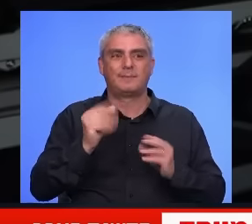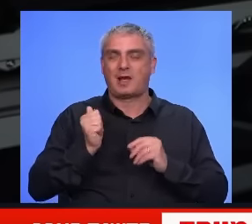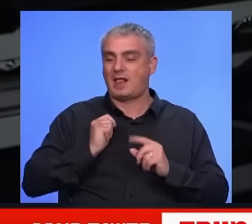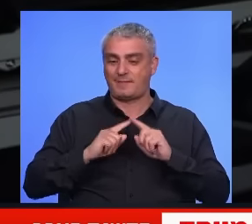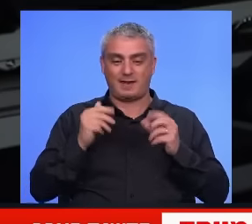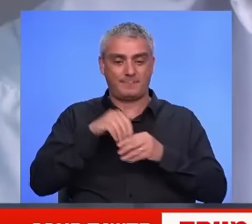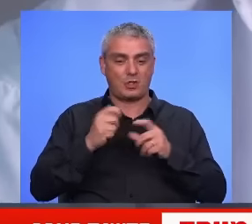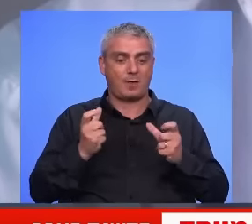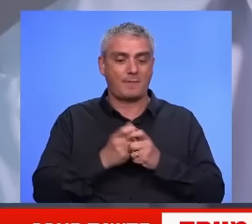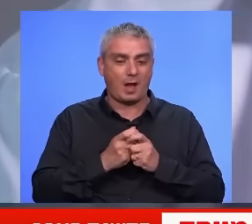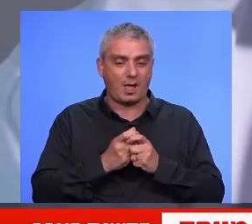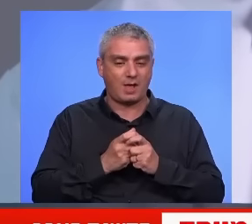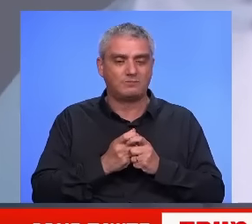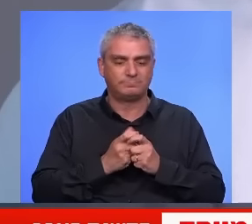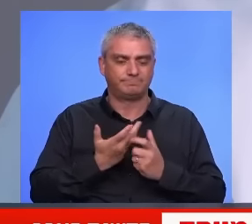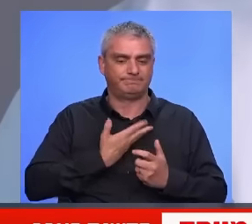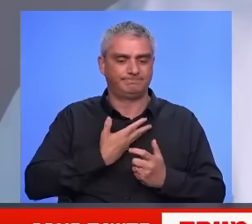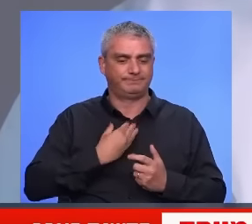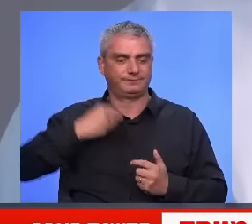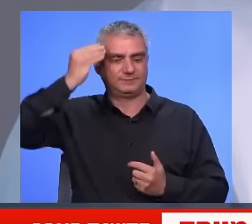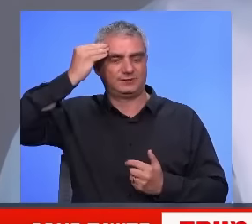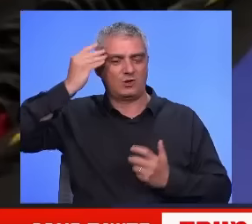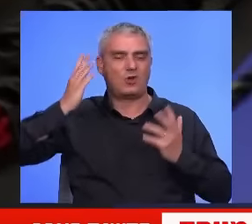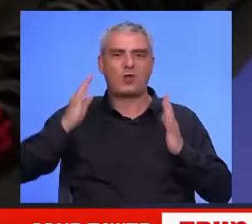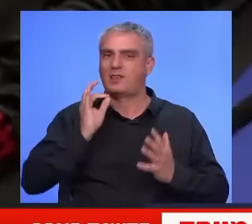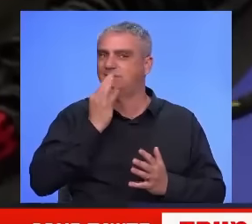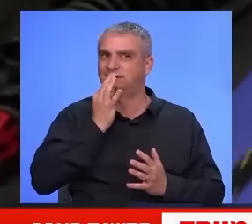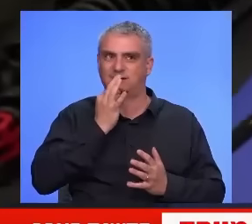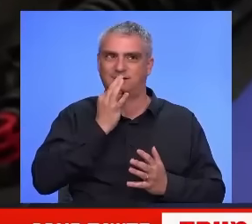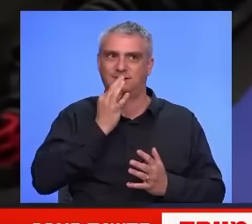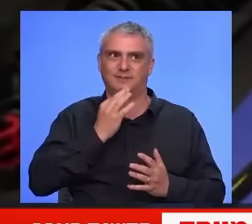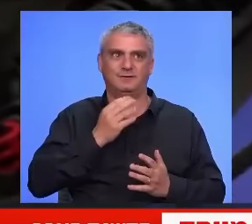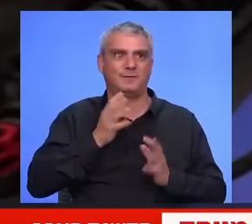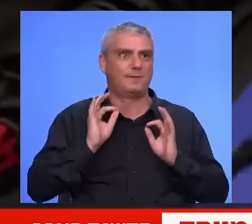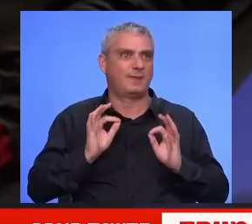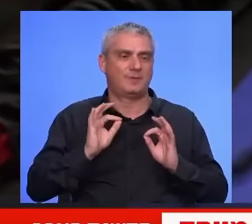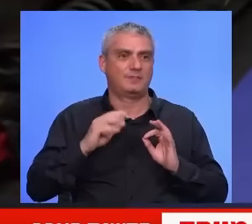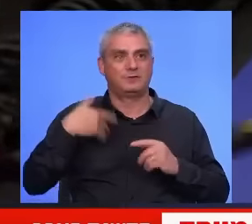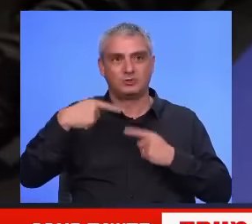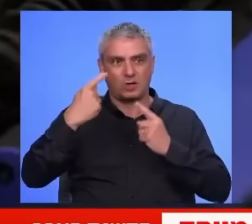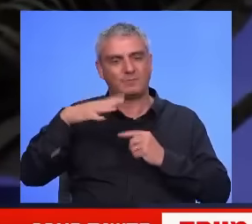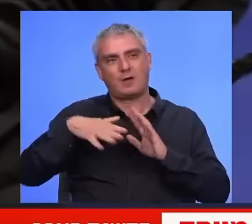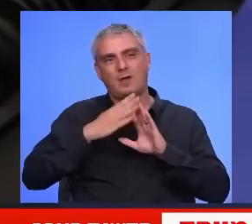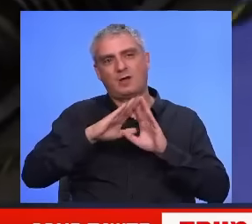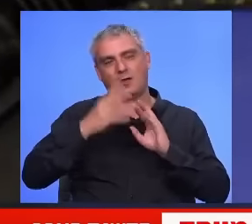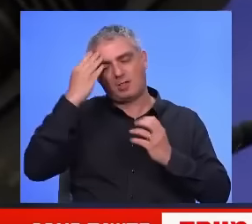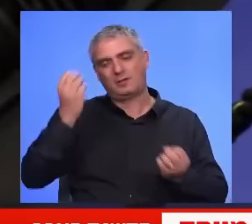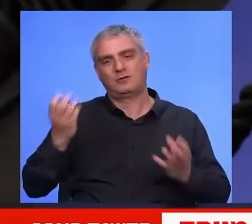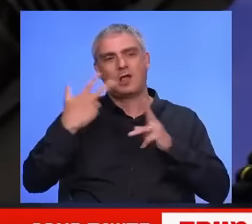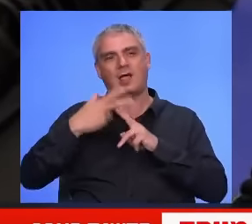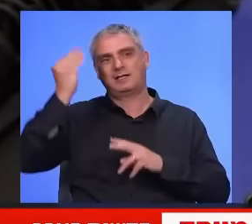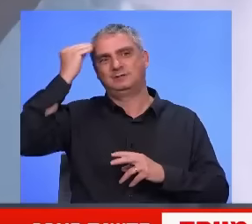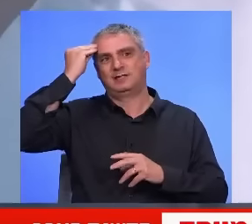אחרים במחלקה, גורמים לי להיזכר שהוא כל כך צעיר. ובאמת יבוא יום והכל יהיה מאחוריו. רק